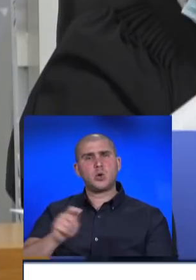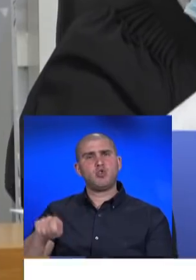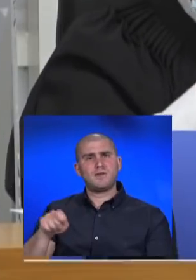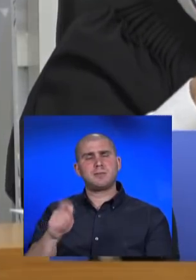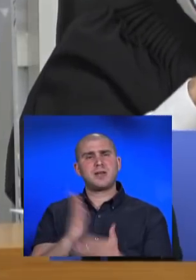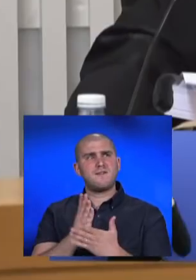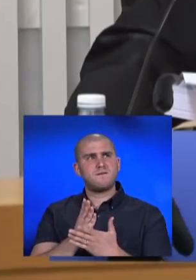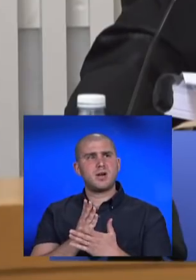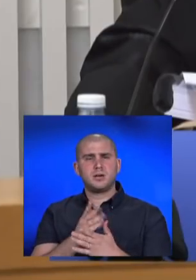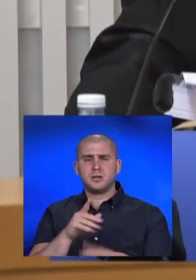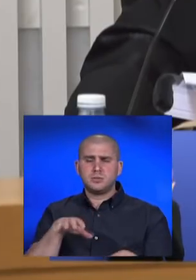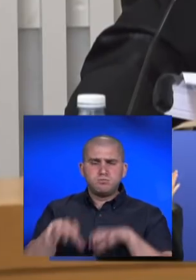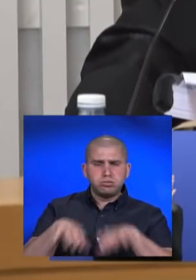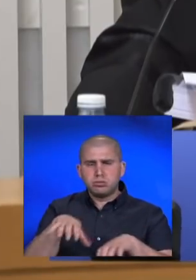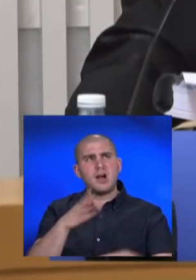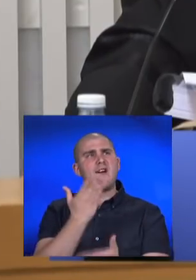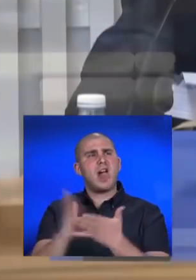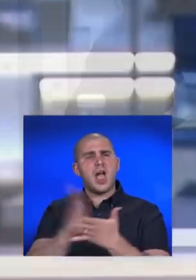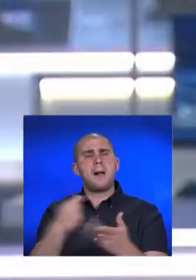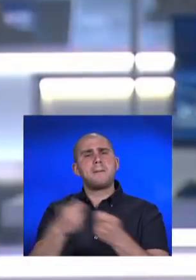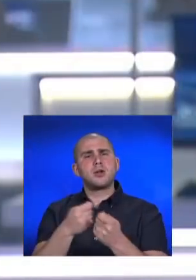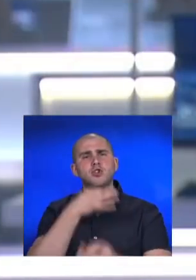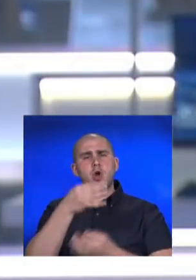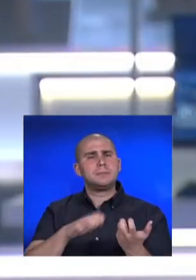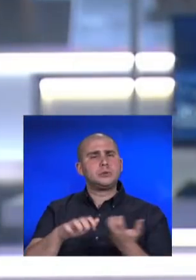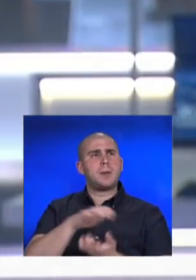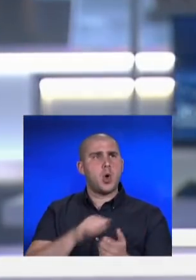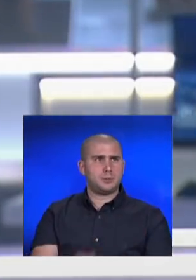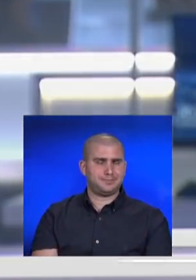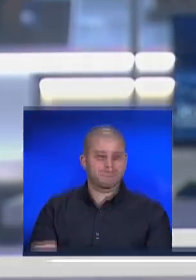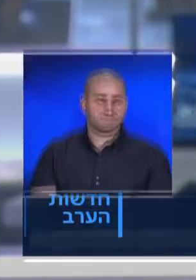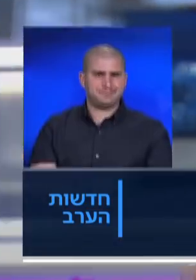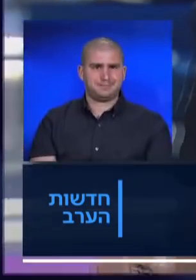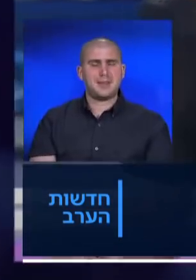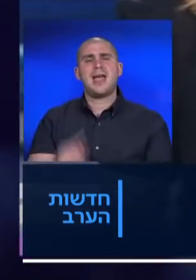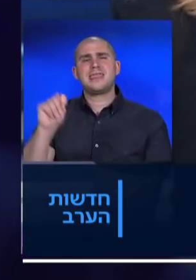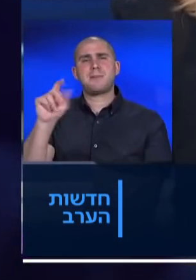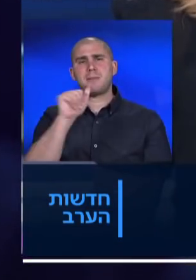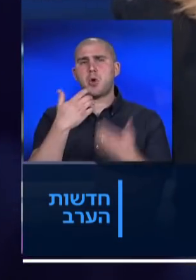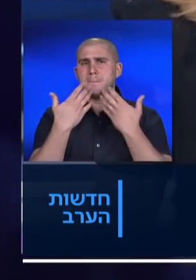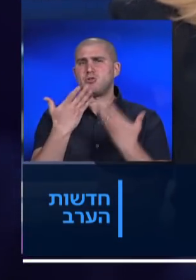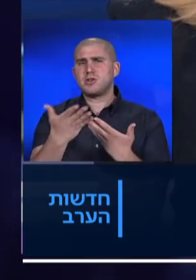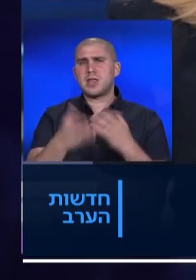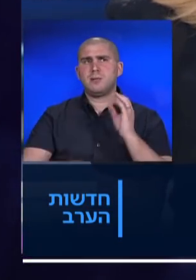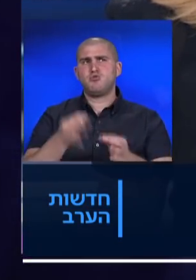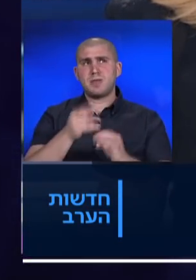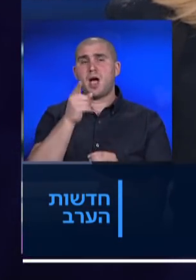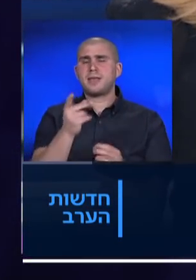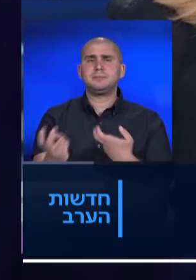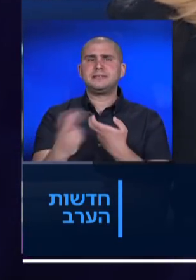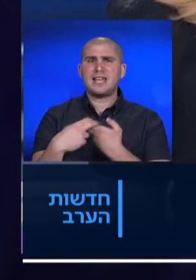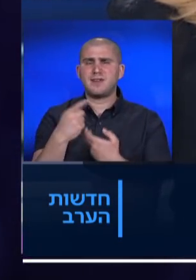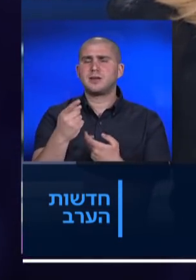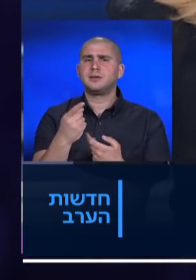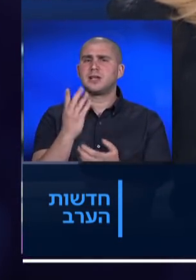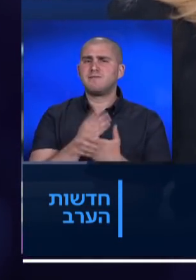המוקשים ולהכריע בשאלות הסבוכות. תמר אלמוג, פרשניתנו לענייני משפט, את מצטרפת. מדברי השופטים,